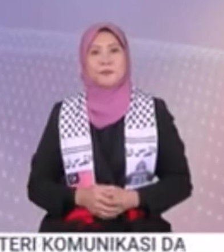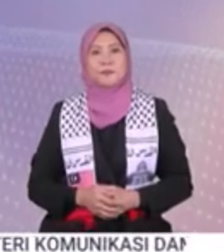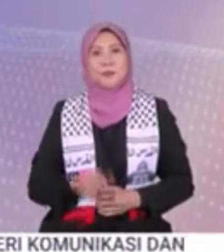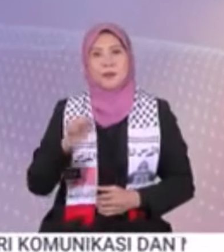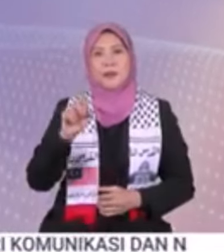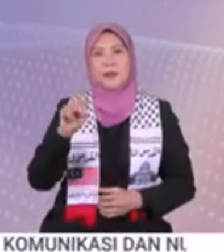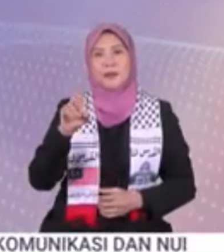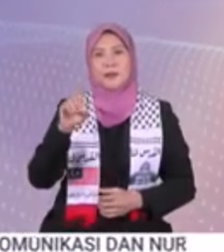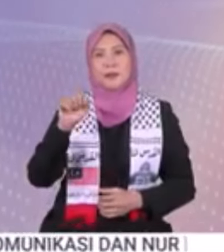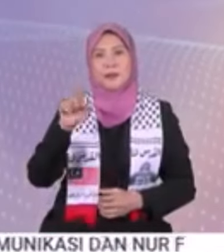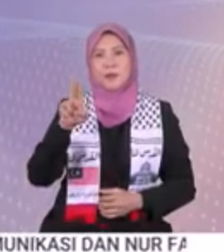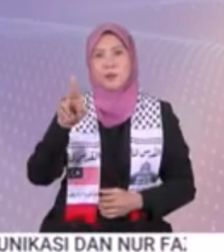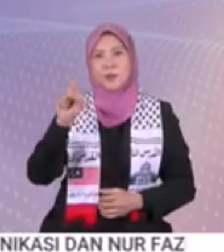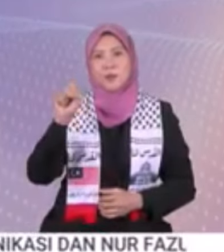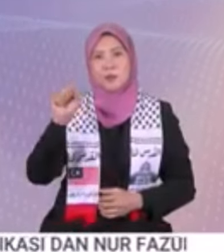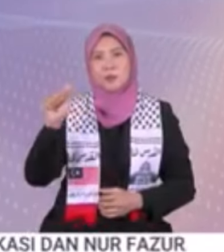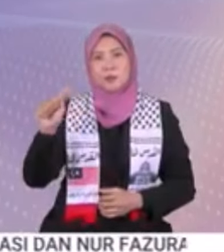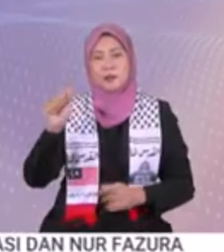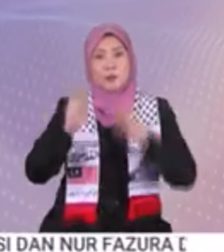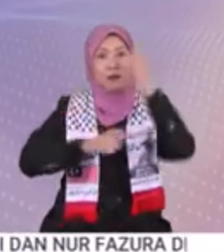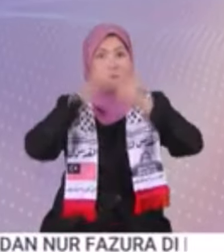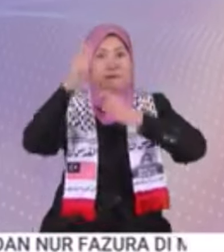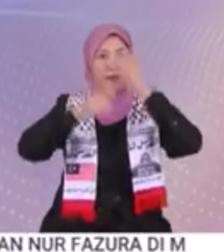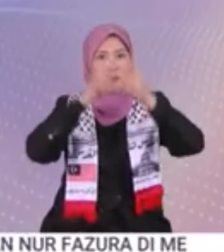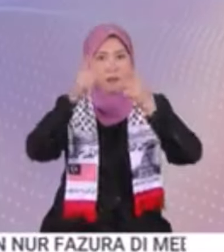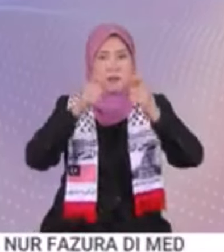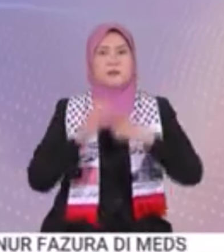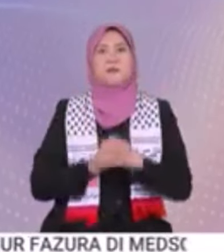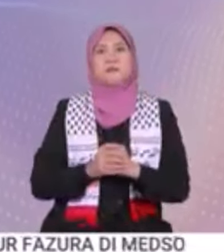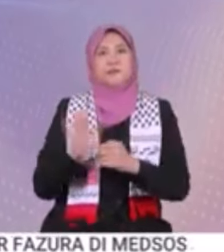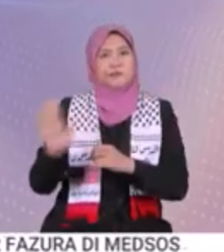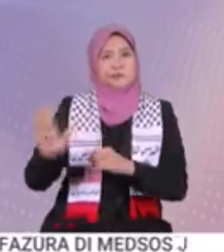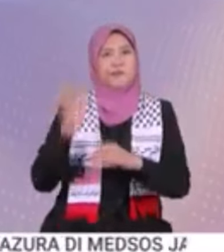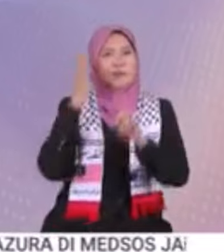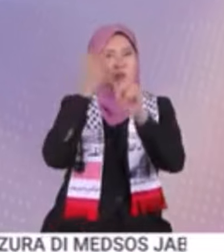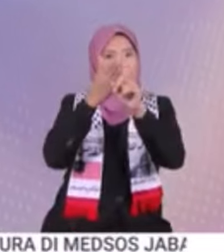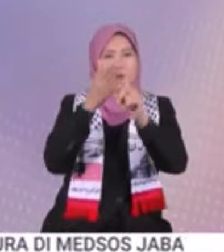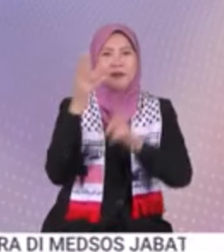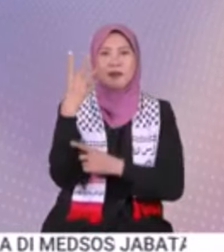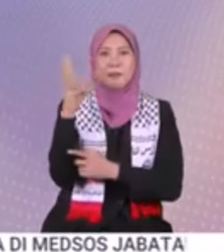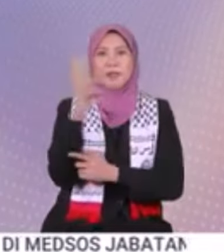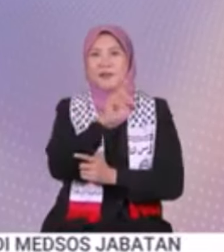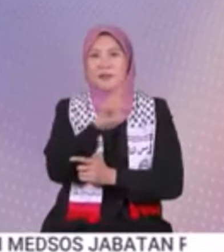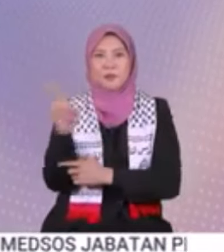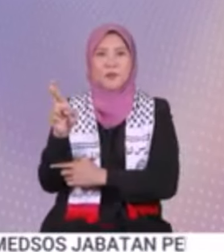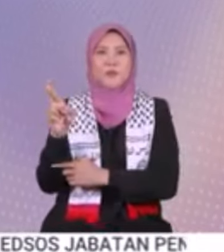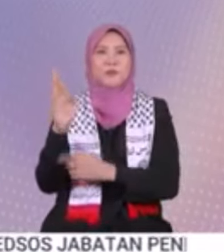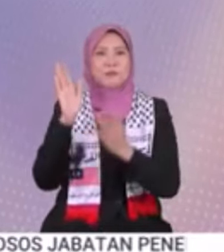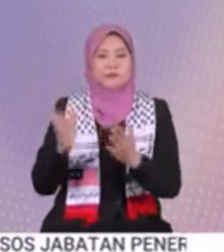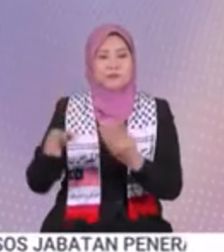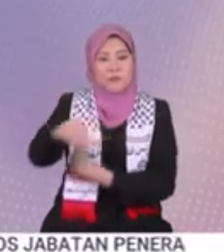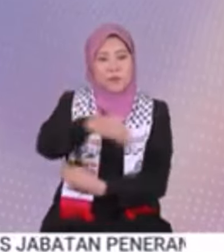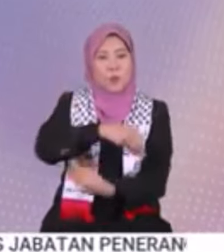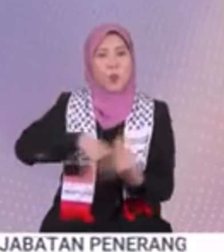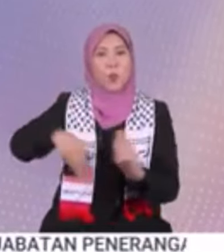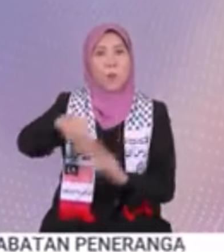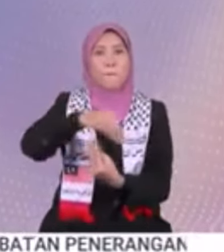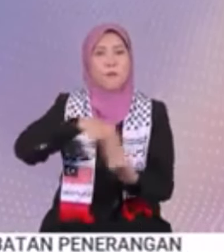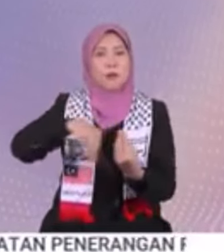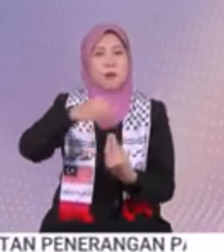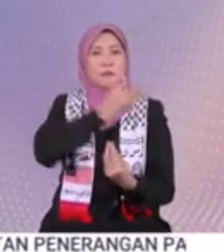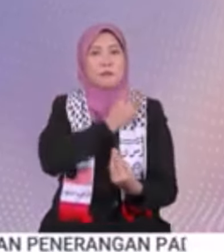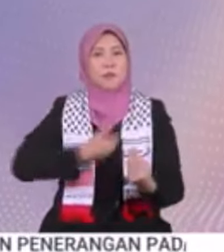Andalusia Travel and tours sendirian berhad Andalusia sasar kira-kira 16 Rib bakal jemaah umrahnya akan